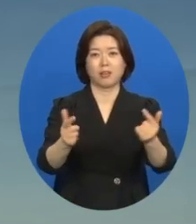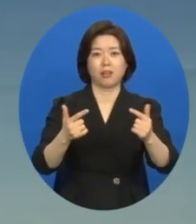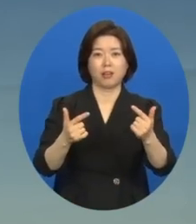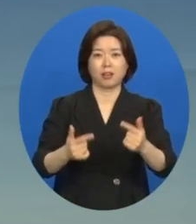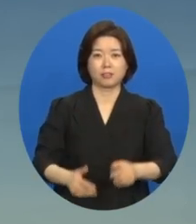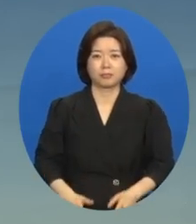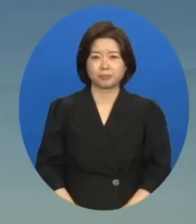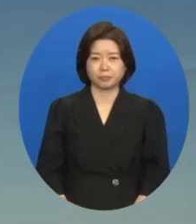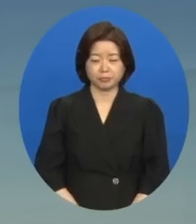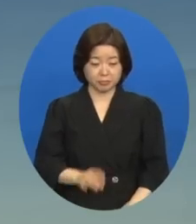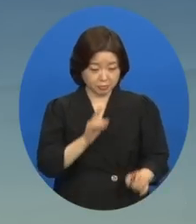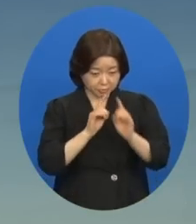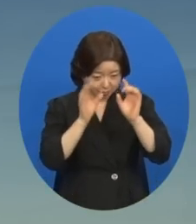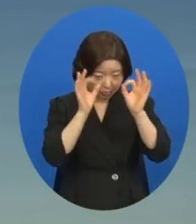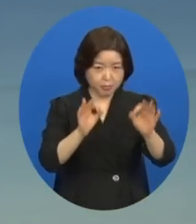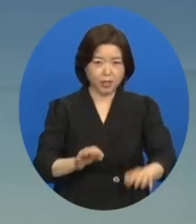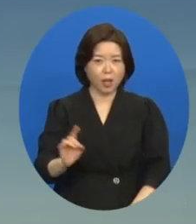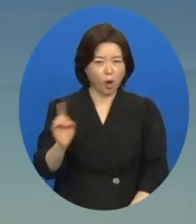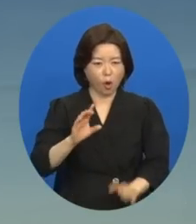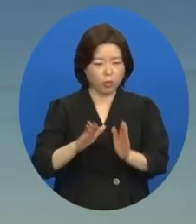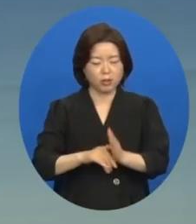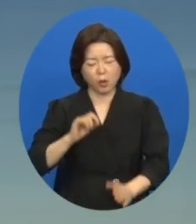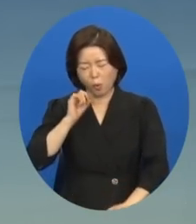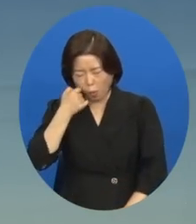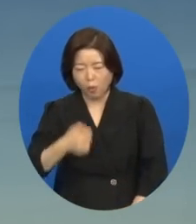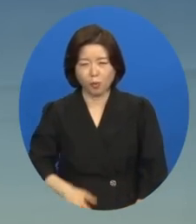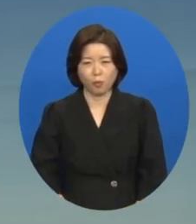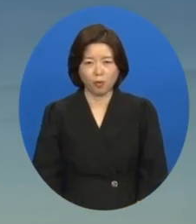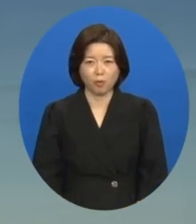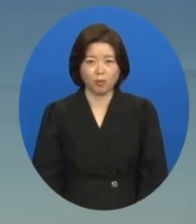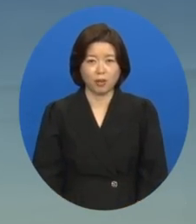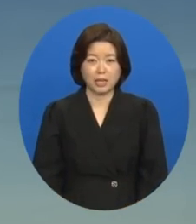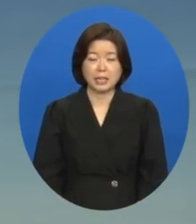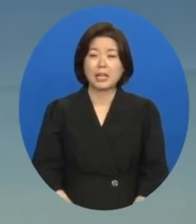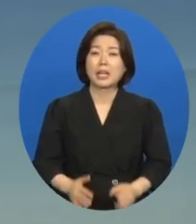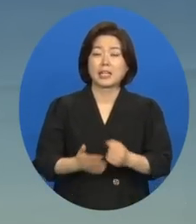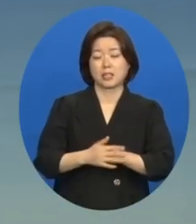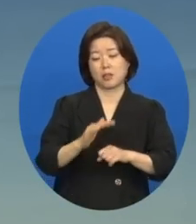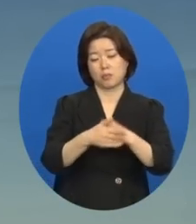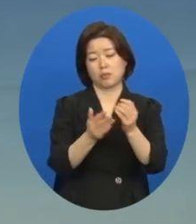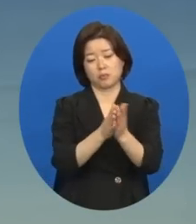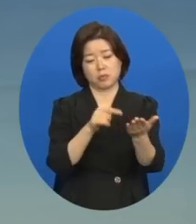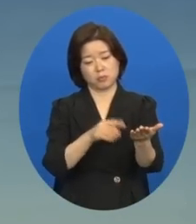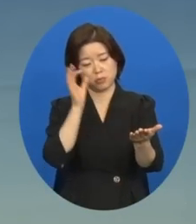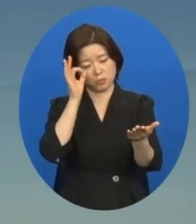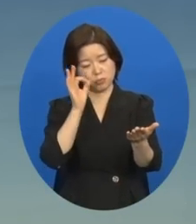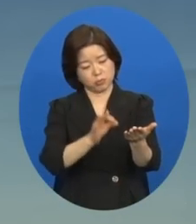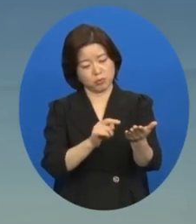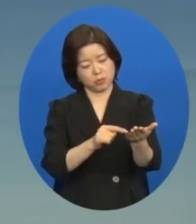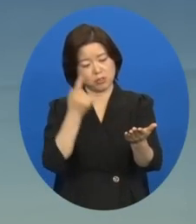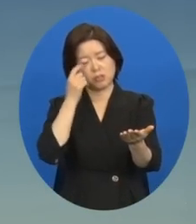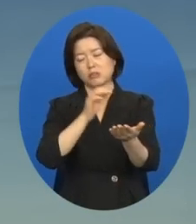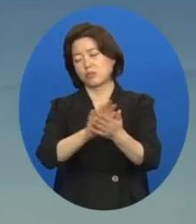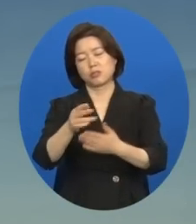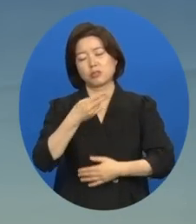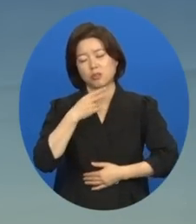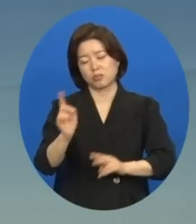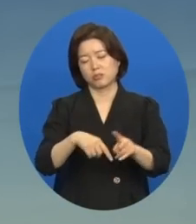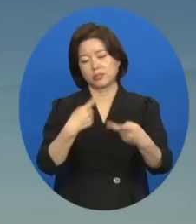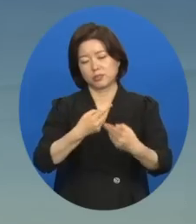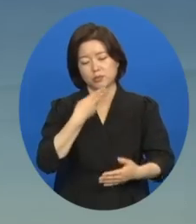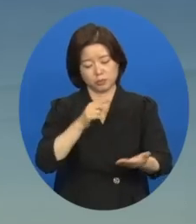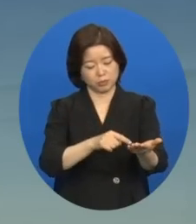또 말씀 보는 게요, 때로는 되게 어려워요. 그러다 보니까 말씀을 봐도 시원하지도 않고 이해도 안 되고